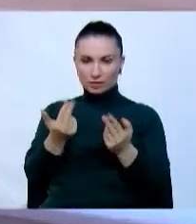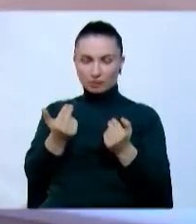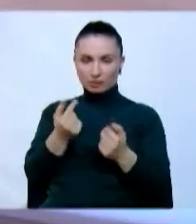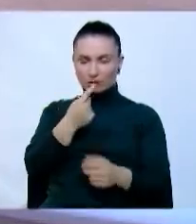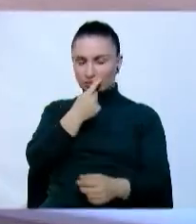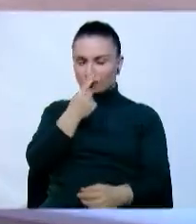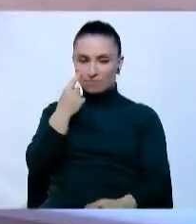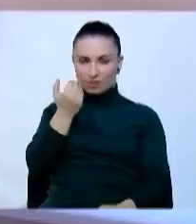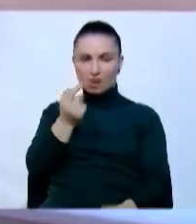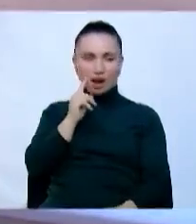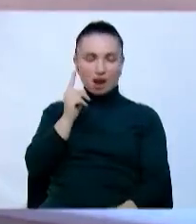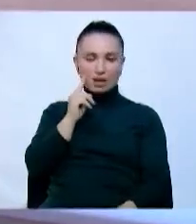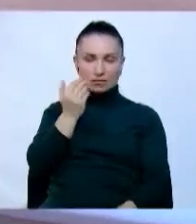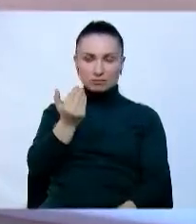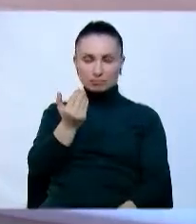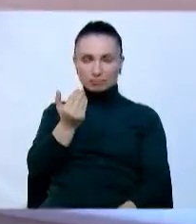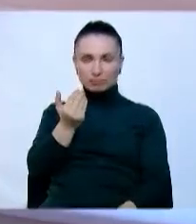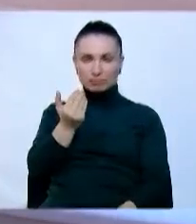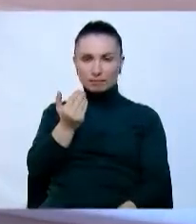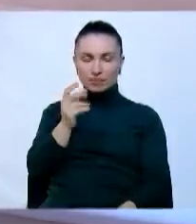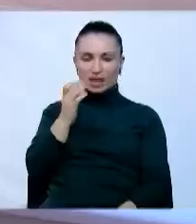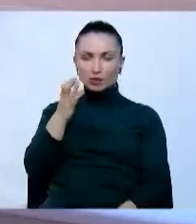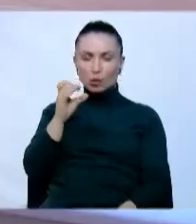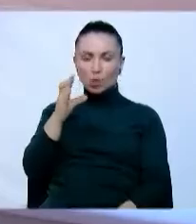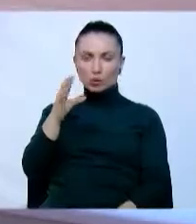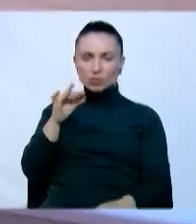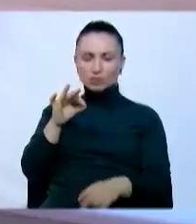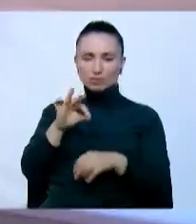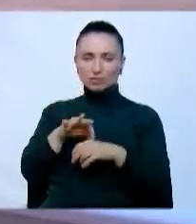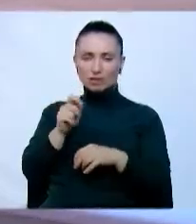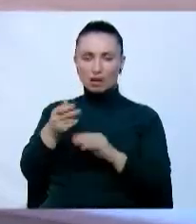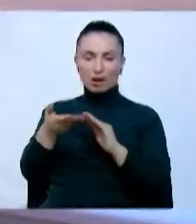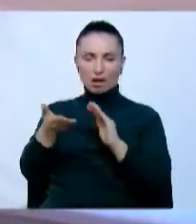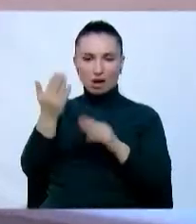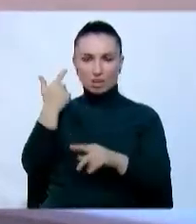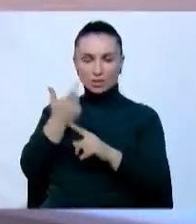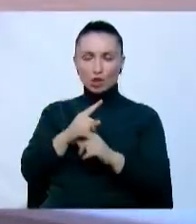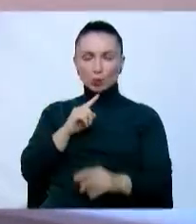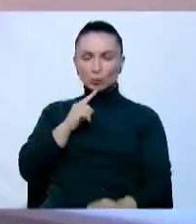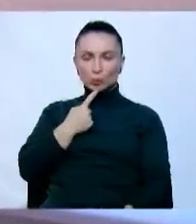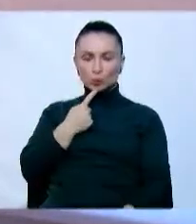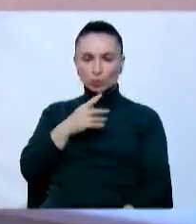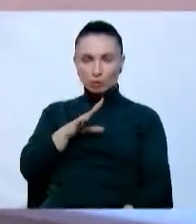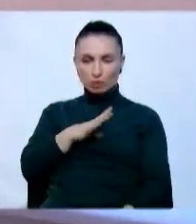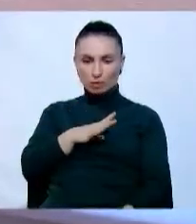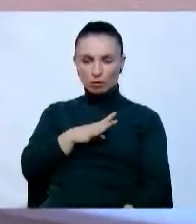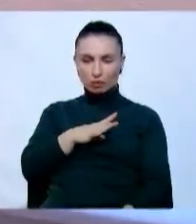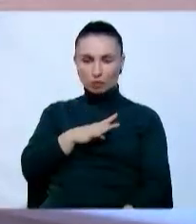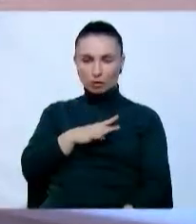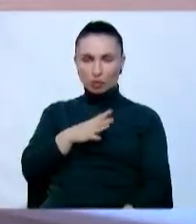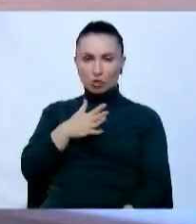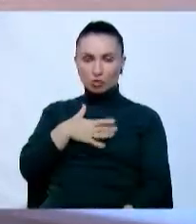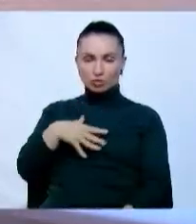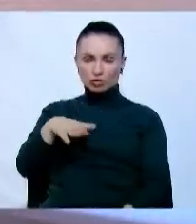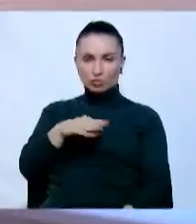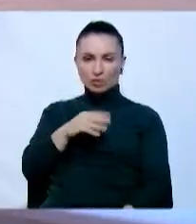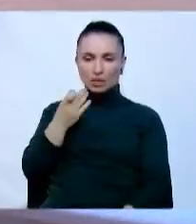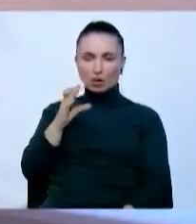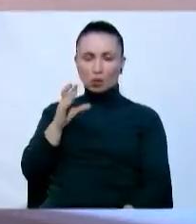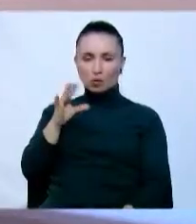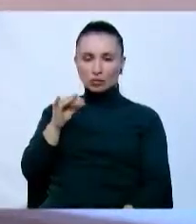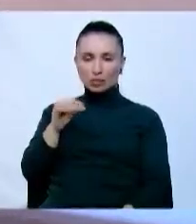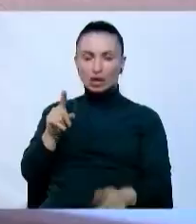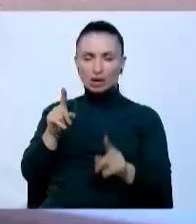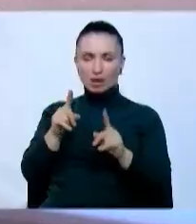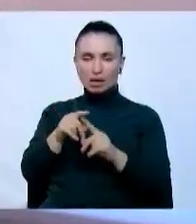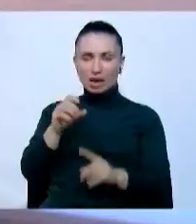ახალგაზრდა დაავადებაა. სხვადასხვა კერატოკონუსის დიაგნოსტირება ადრე საკმაოდ რთული იყო. ჩვენ განვასხვათ კერატოკონუსი და